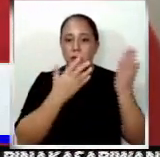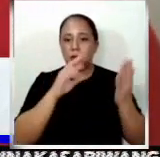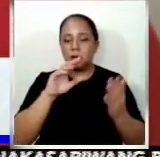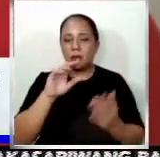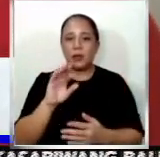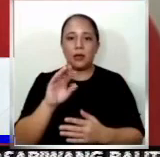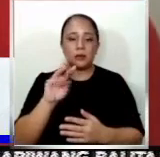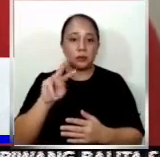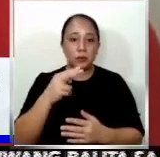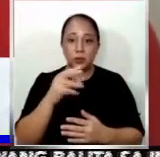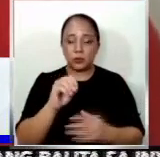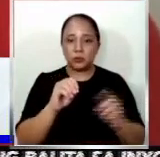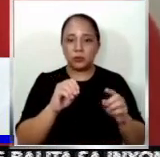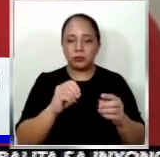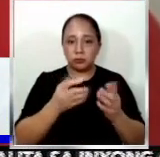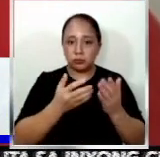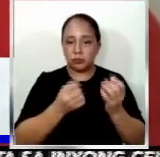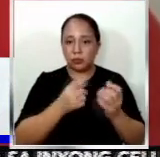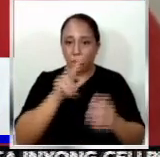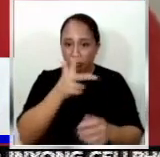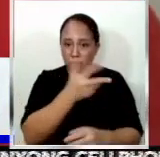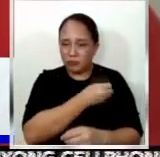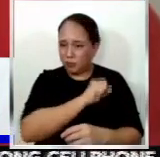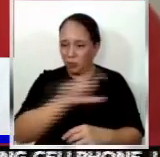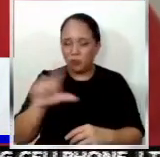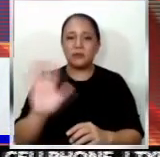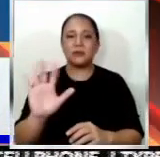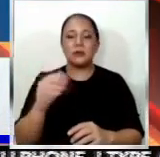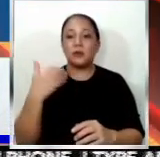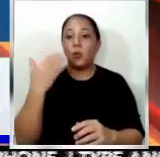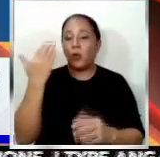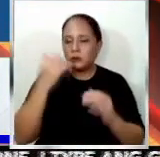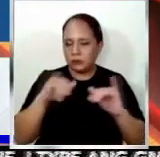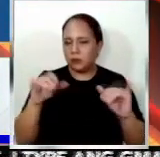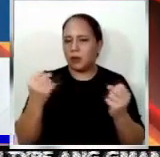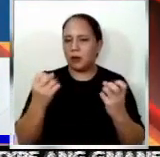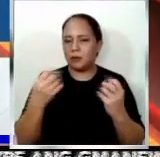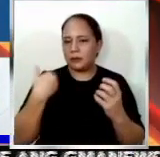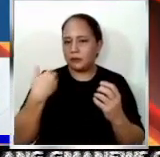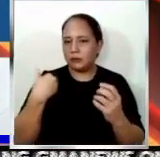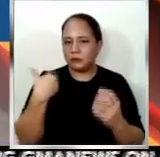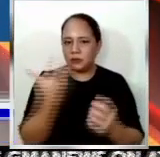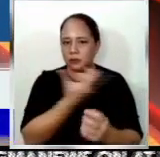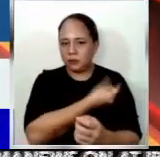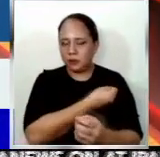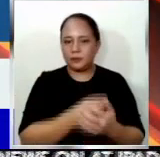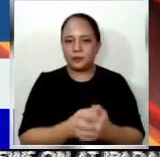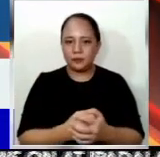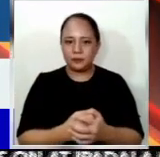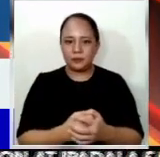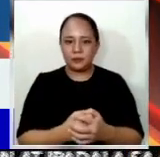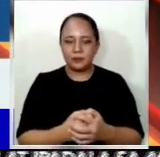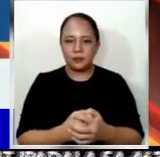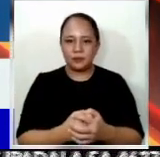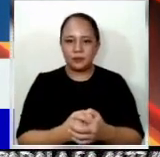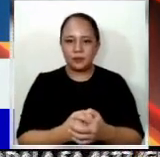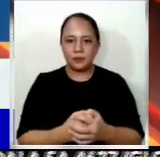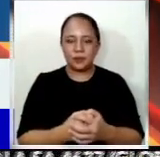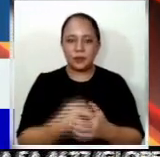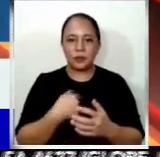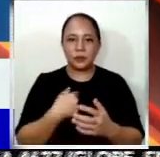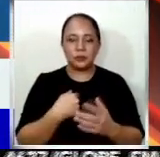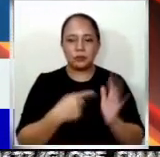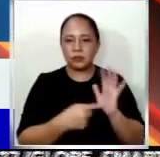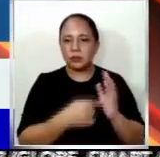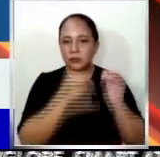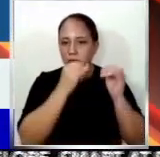para sa lahat dahil marami pa rin ang hindi pa nababakunahan. Giving those booster doses to individuals who